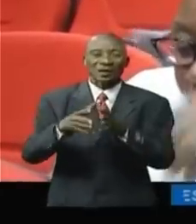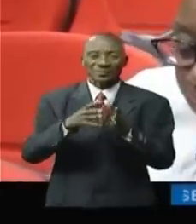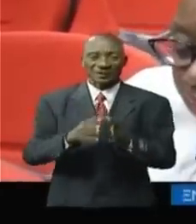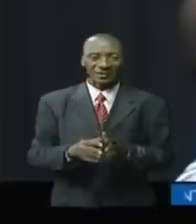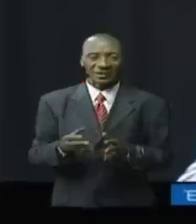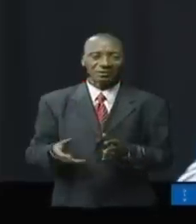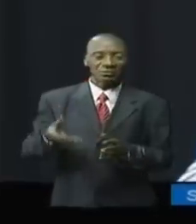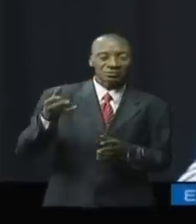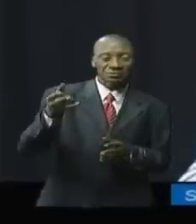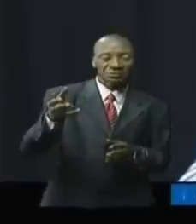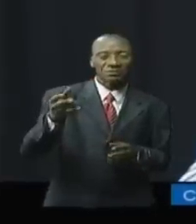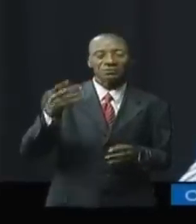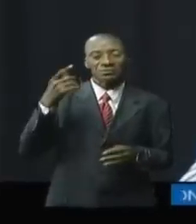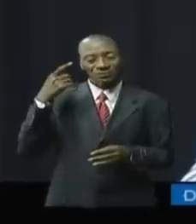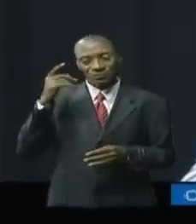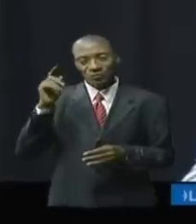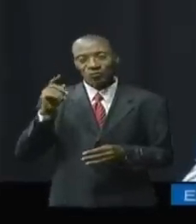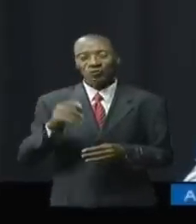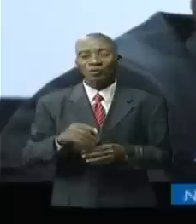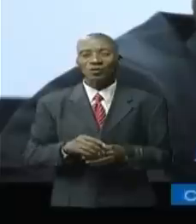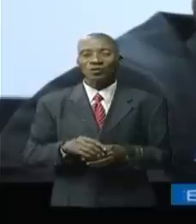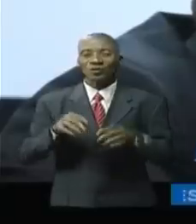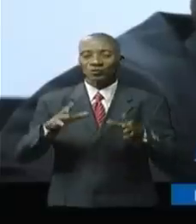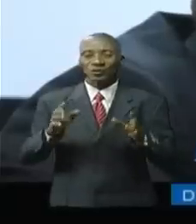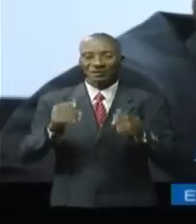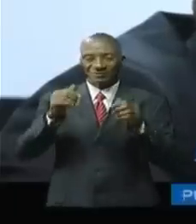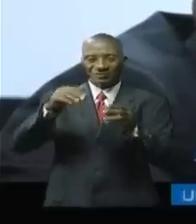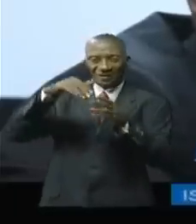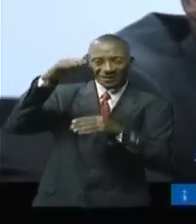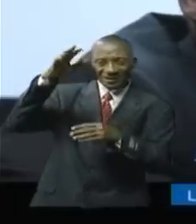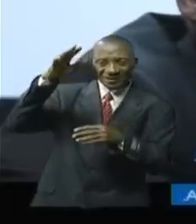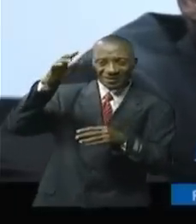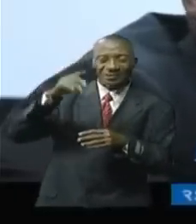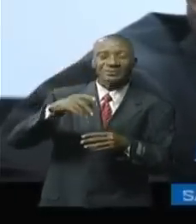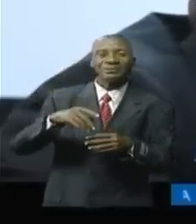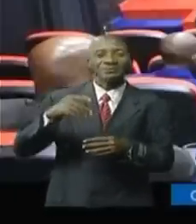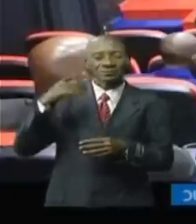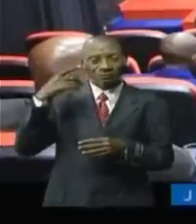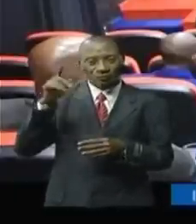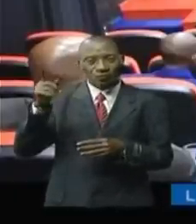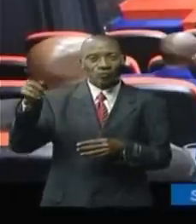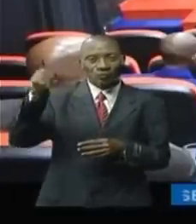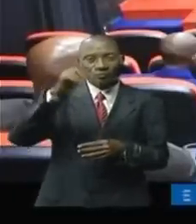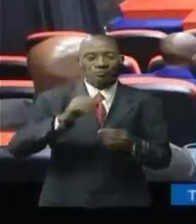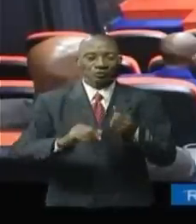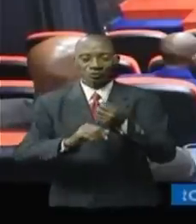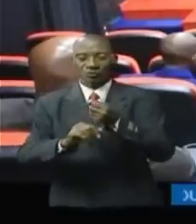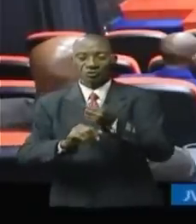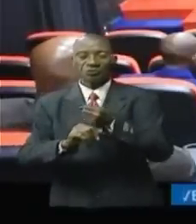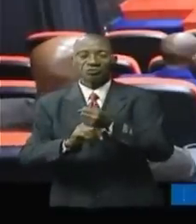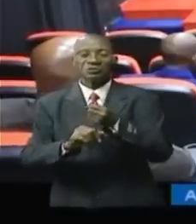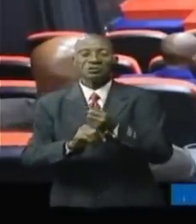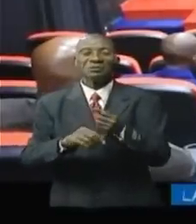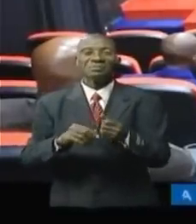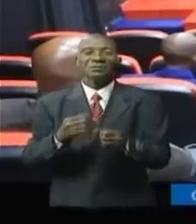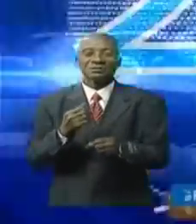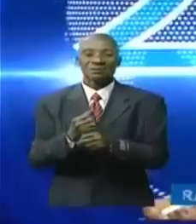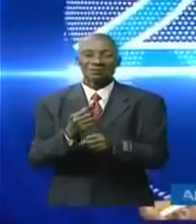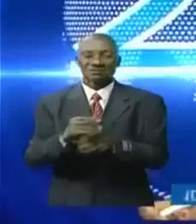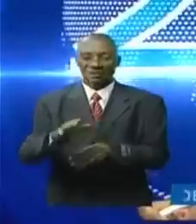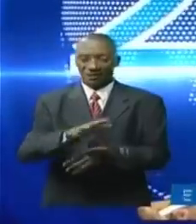Fédération de la diaspora congolaise, elle soutient cette révision pour la protection de l'intégrité nationale de la